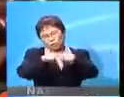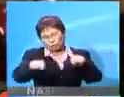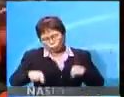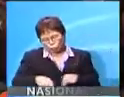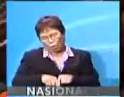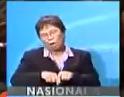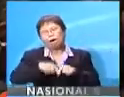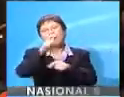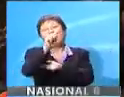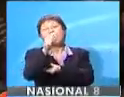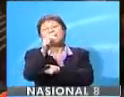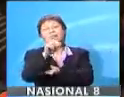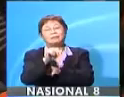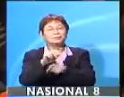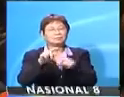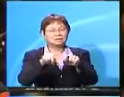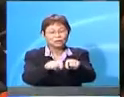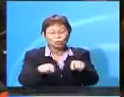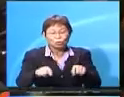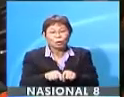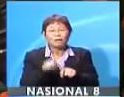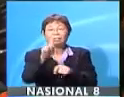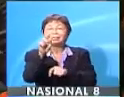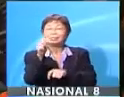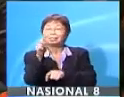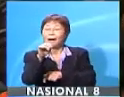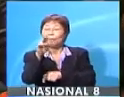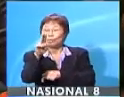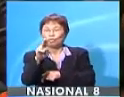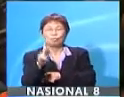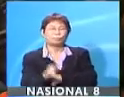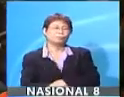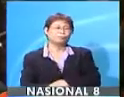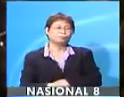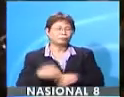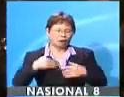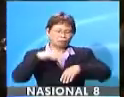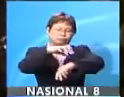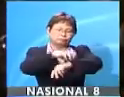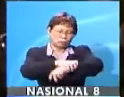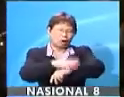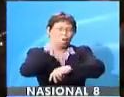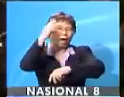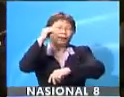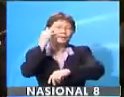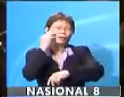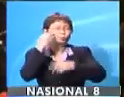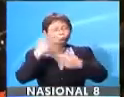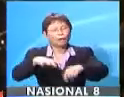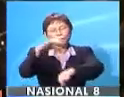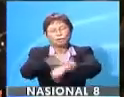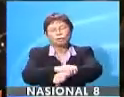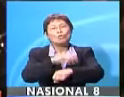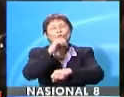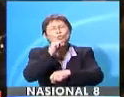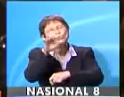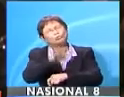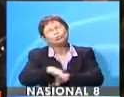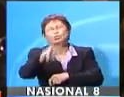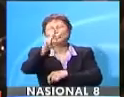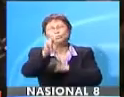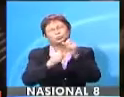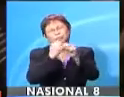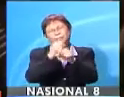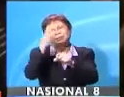rumah. Kita ada tahan satu lelaki, menahan satu lelaki Melayu lah untuk membantu siasatan. Lebih kurang